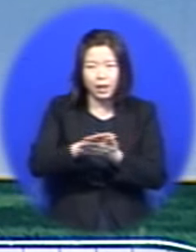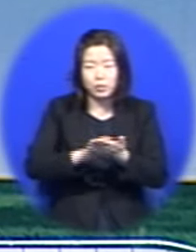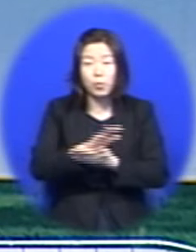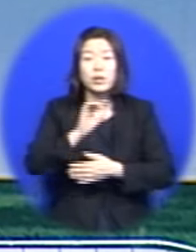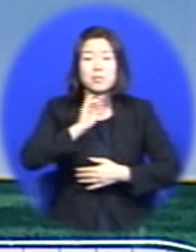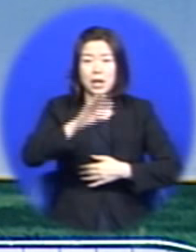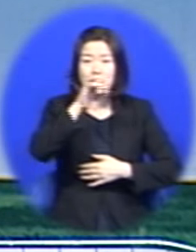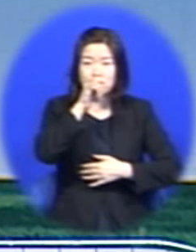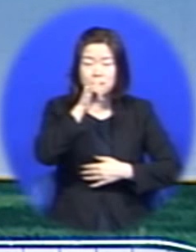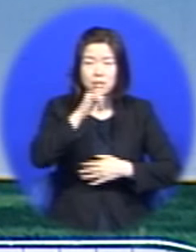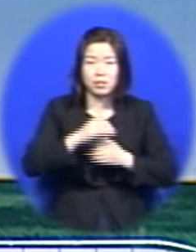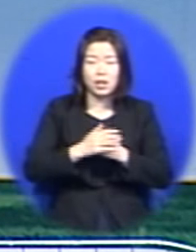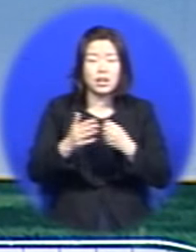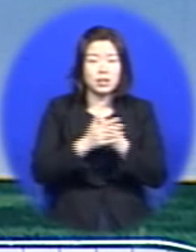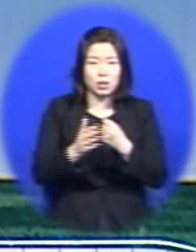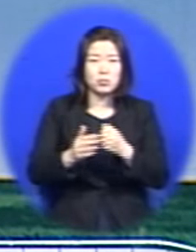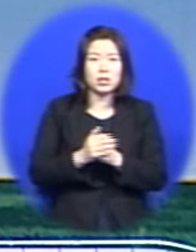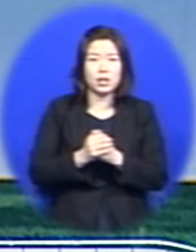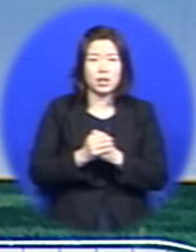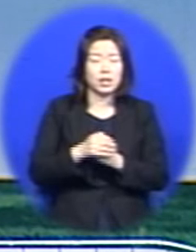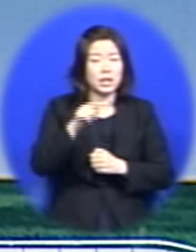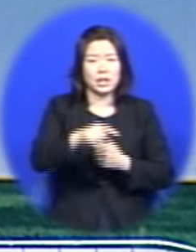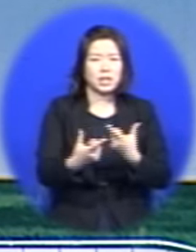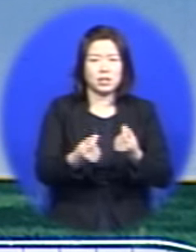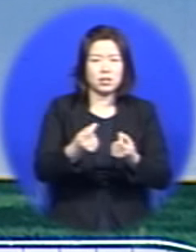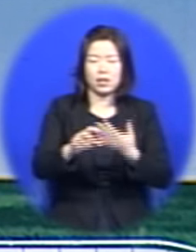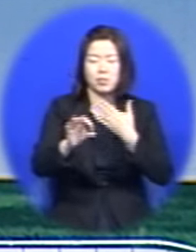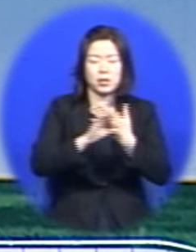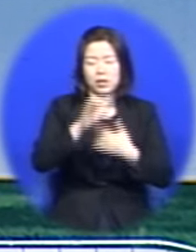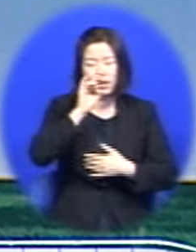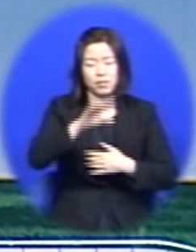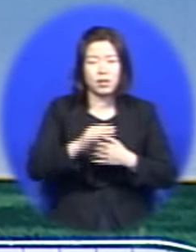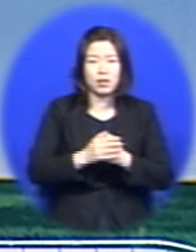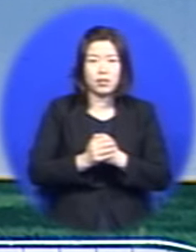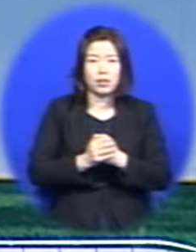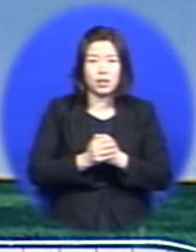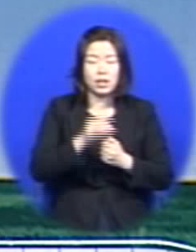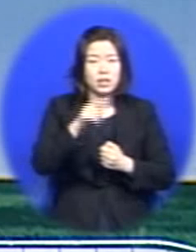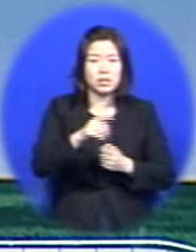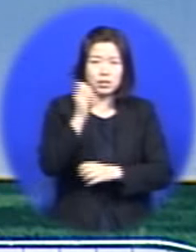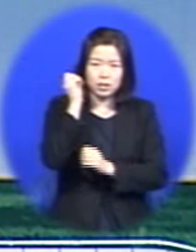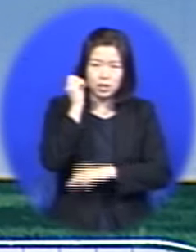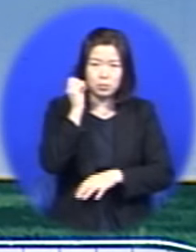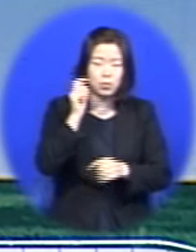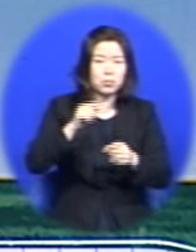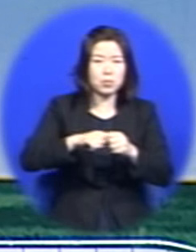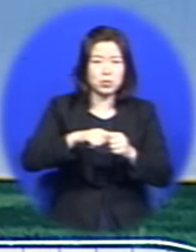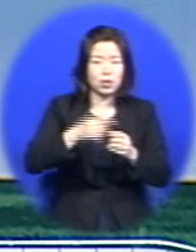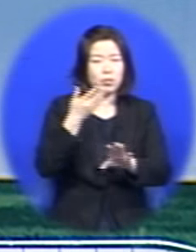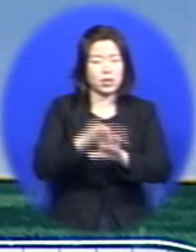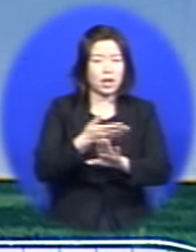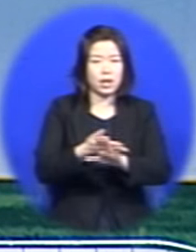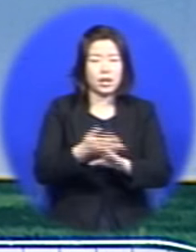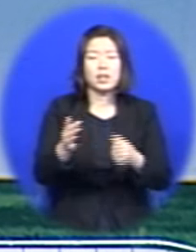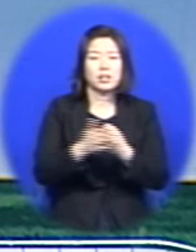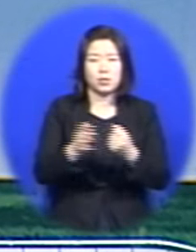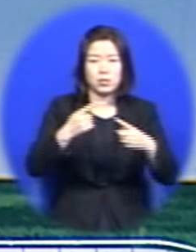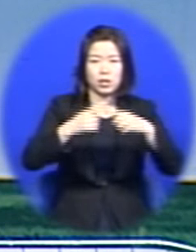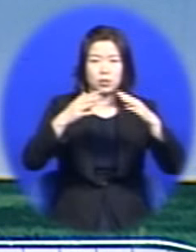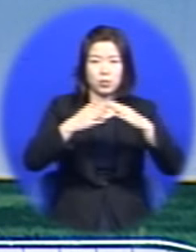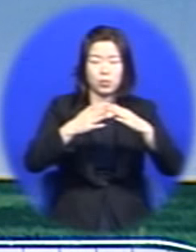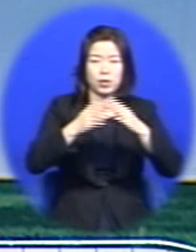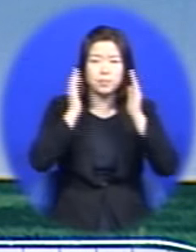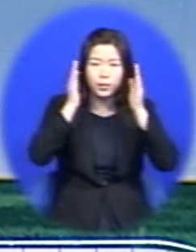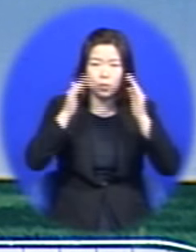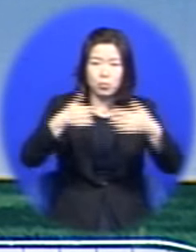겁니다. 그래서 이렇게 해서는 안 된다. 이건 기본 취지가 아니다. 그래서 교회